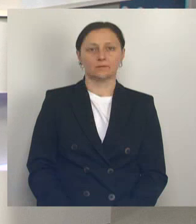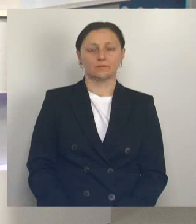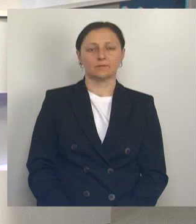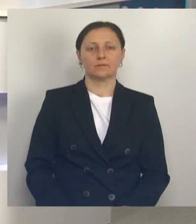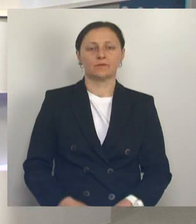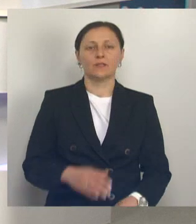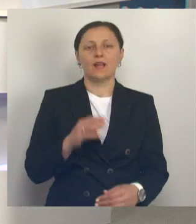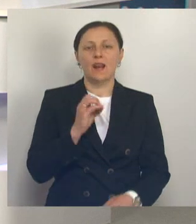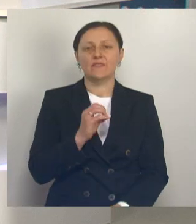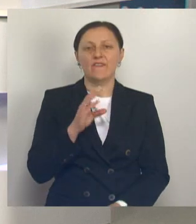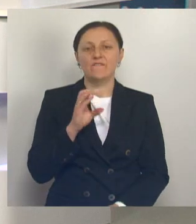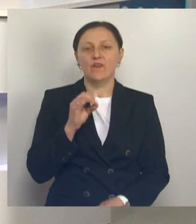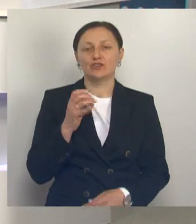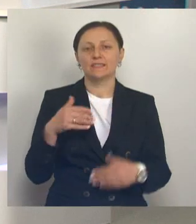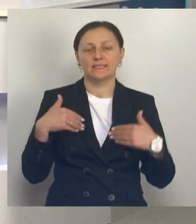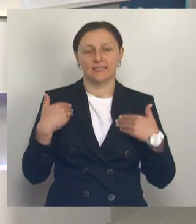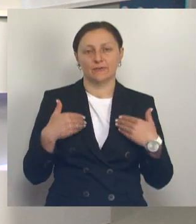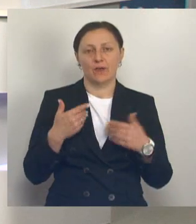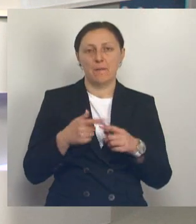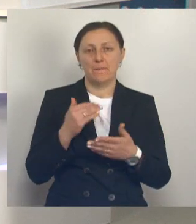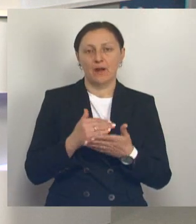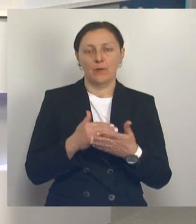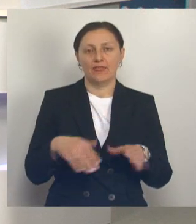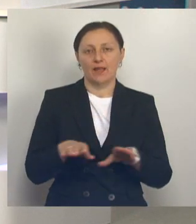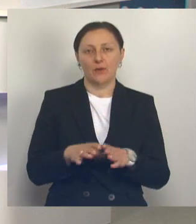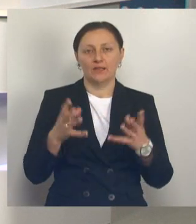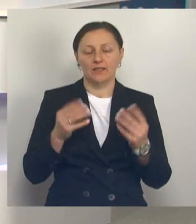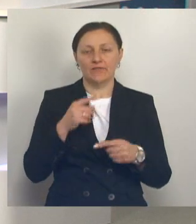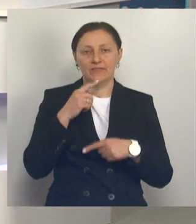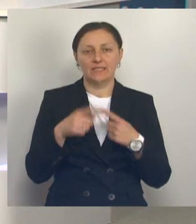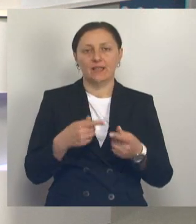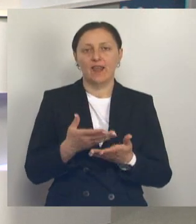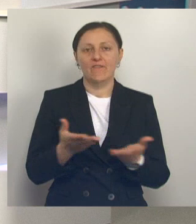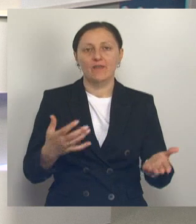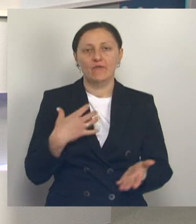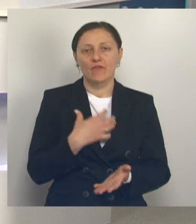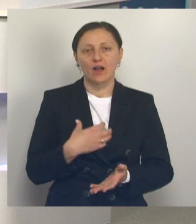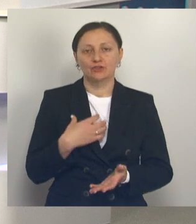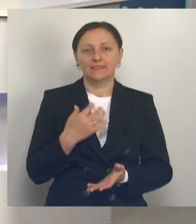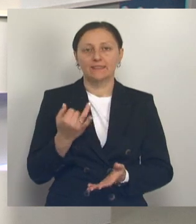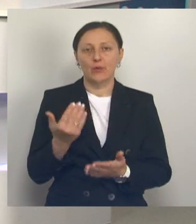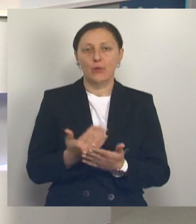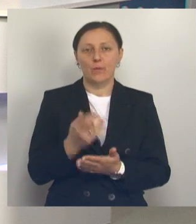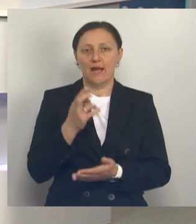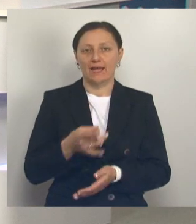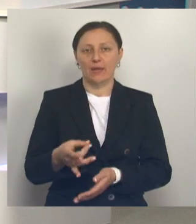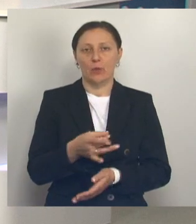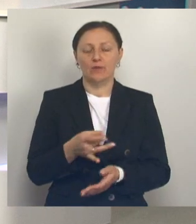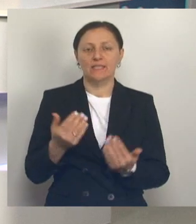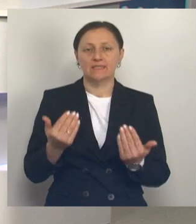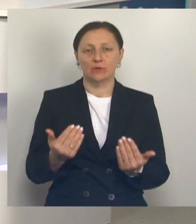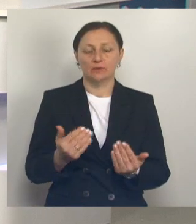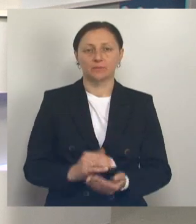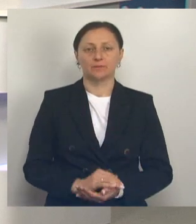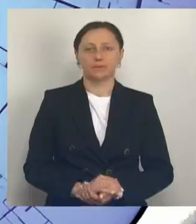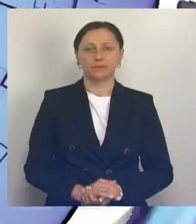студии Елизаветы Верещагина Здравствуйте Это программа такой день как всегда для вас самые важные и интересные новости региона в